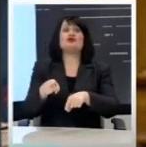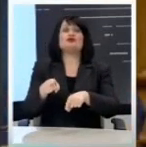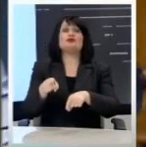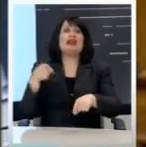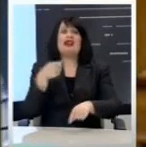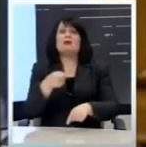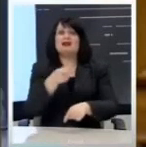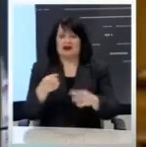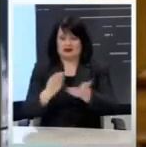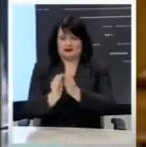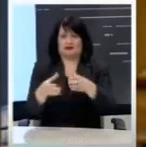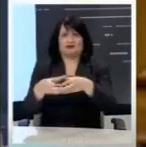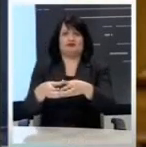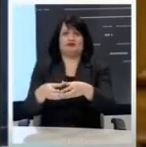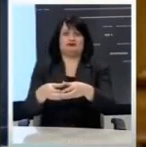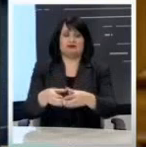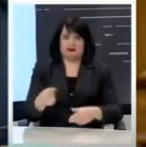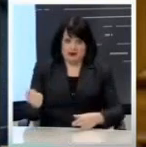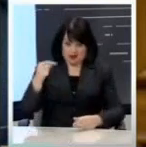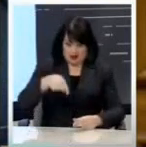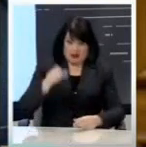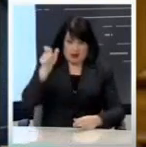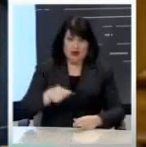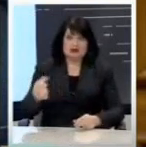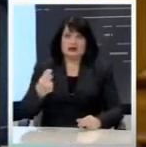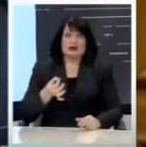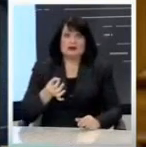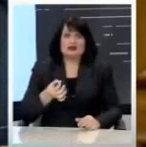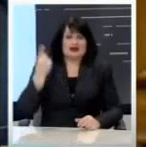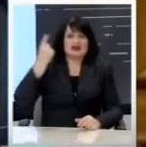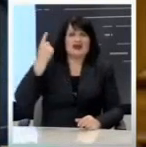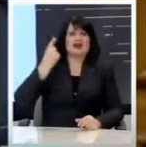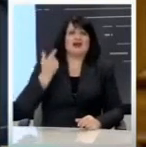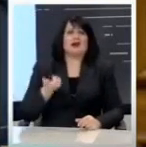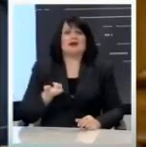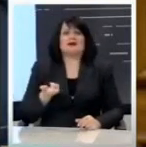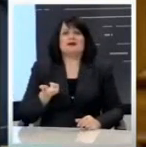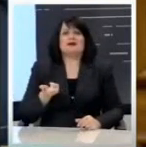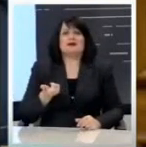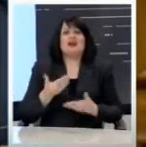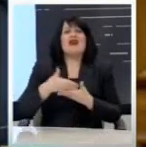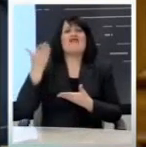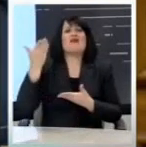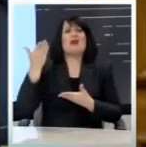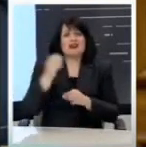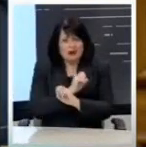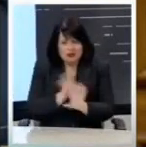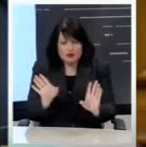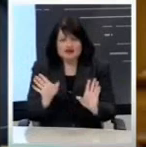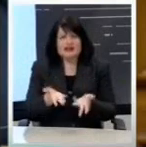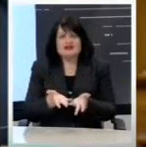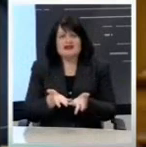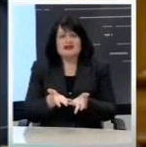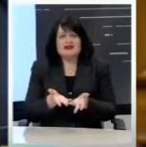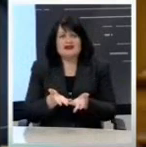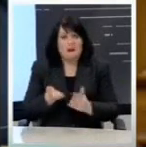δικαίου. Εσείς εδώ ουσιαστικά κάνετε κριτική στην εφημερίδα που δημοσίευσε, θα κάνετε